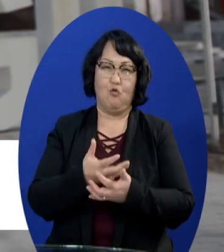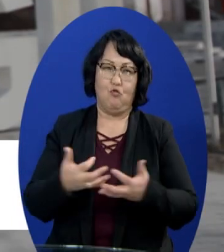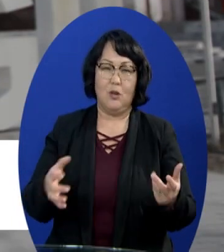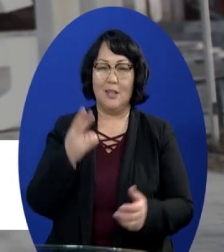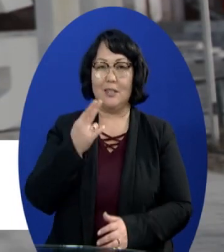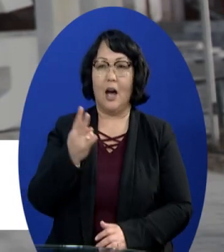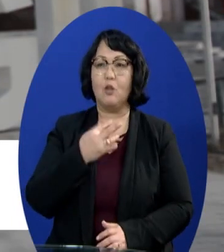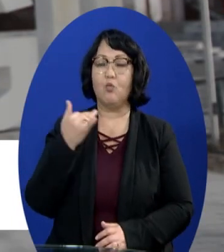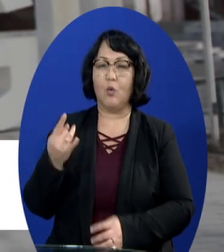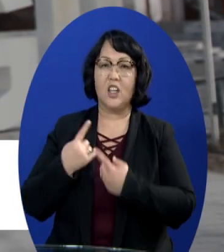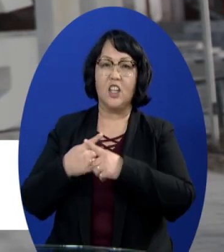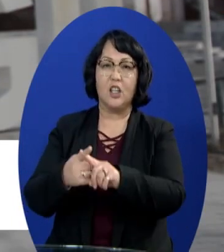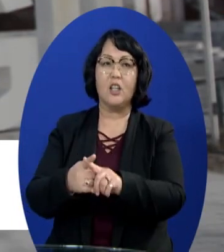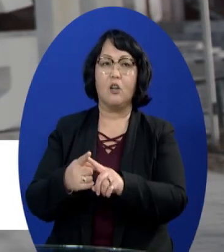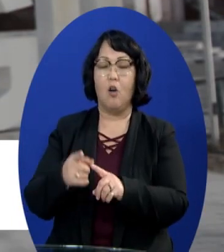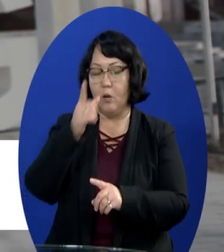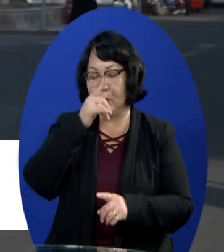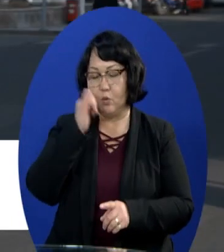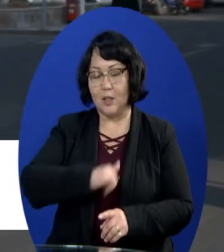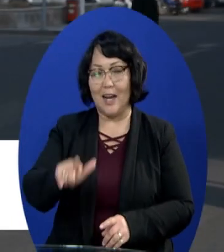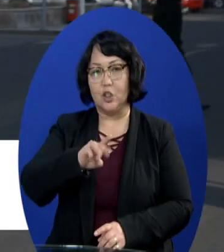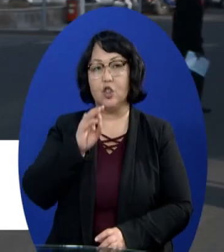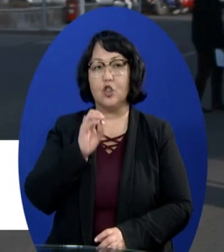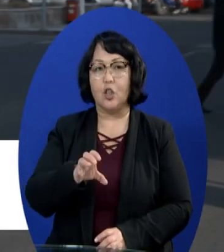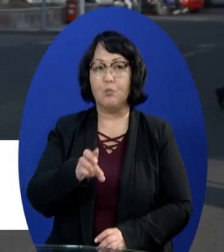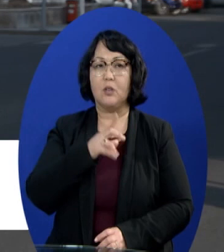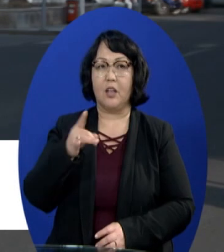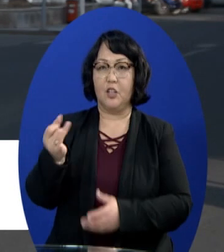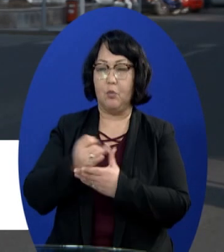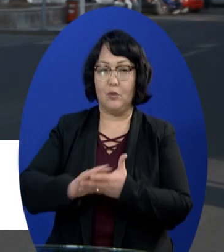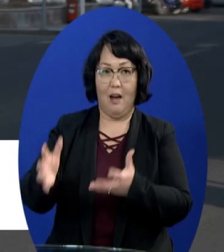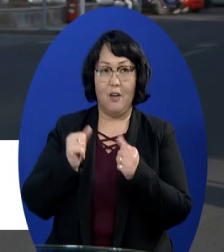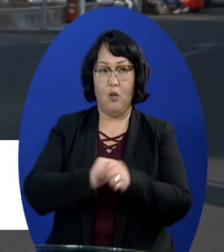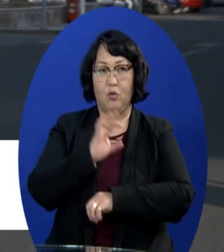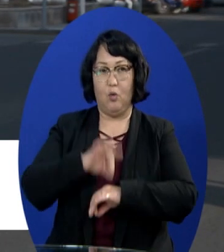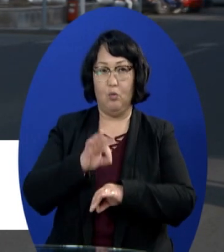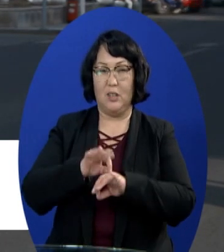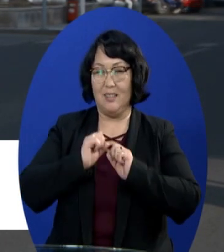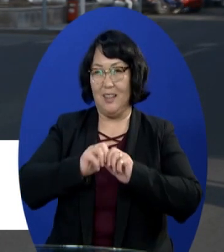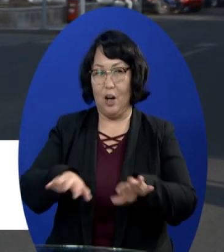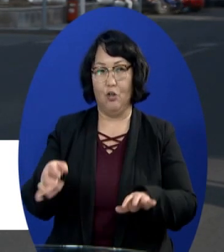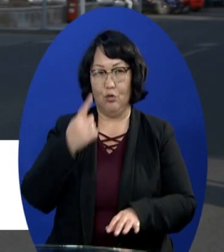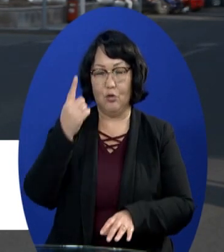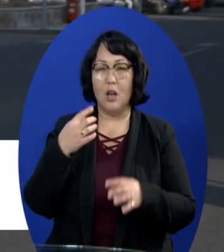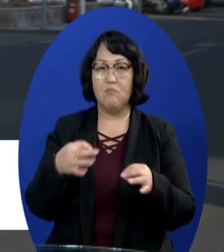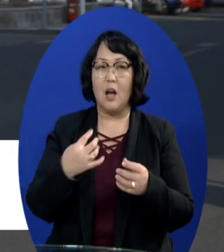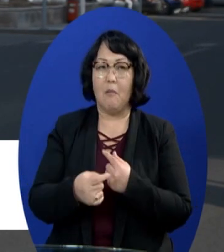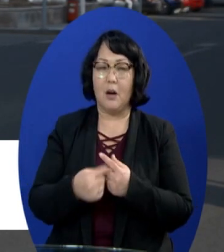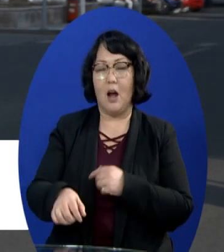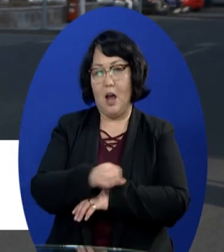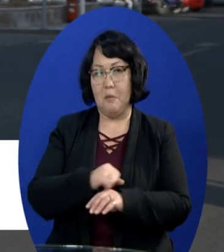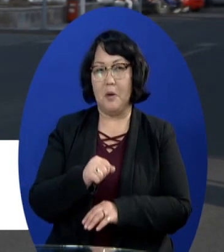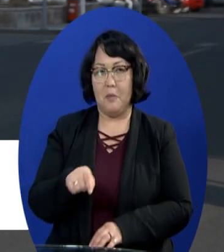бамтар дамжуулан Оросын холбооны улсаас газрын тосны бүтээгдэхүүн импортлж байгаа коронавирусний халдвар тархах өндөр эрсдэлтэй аймагуудын нэг